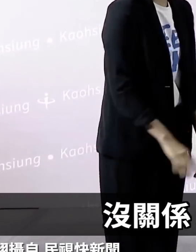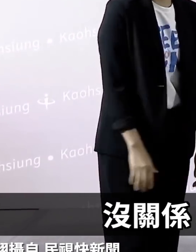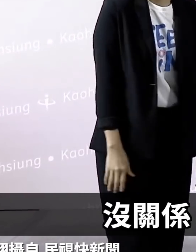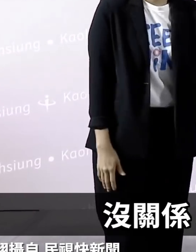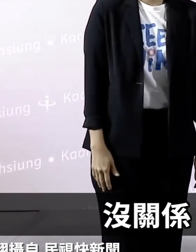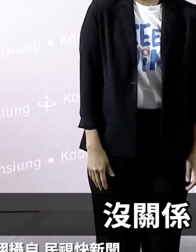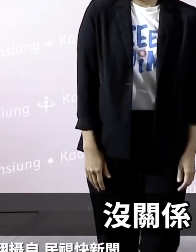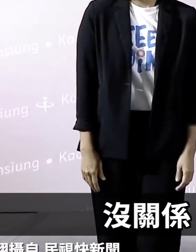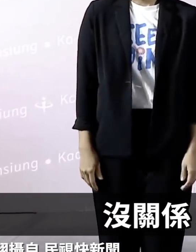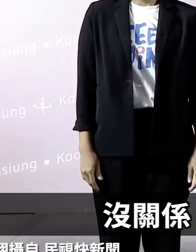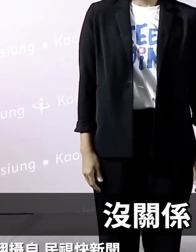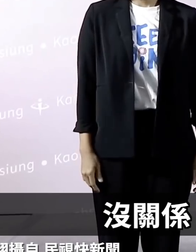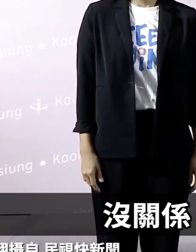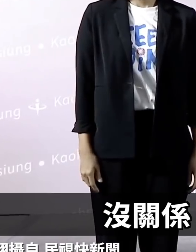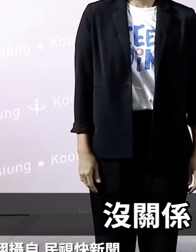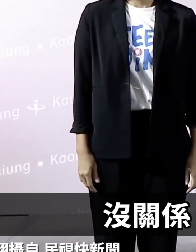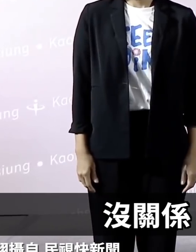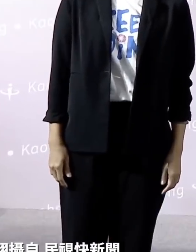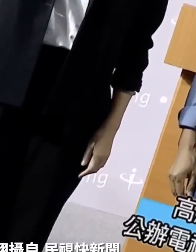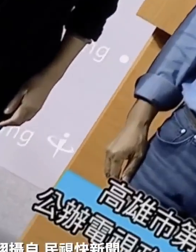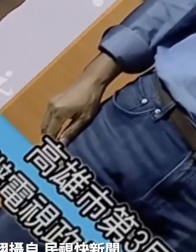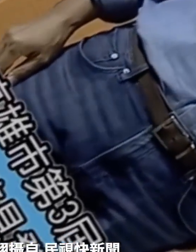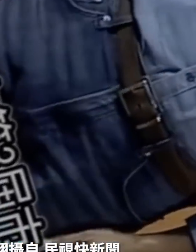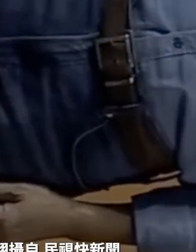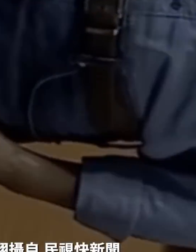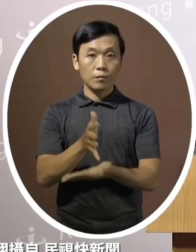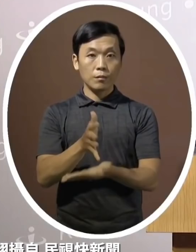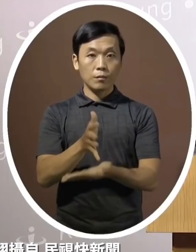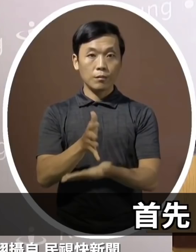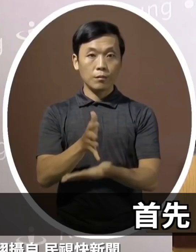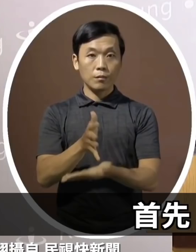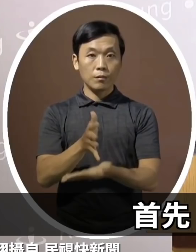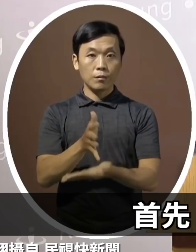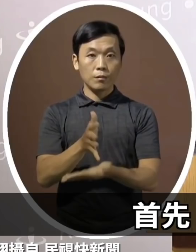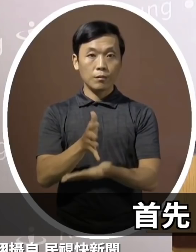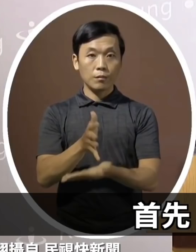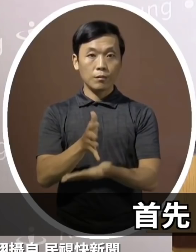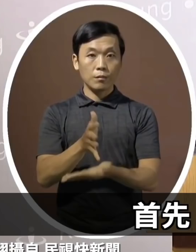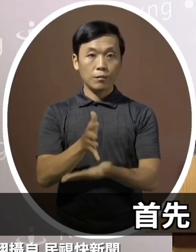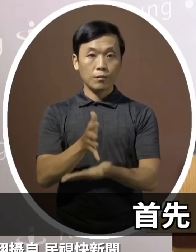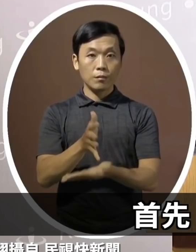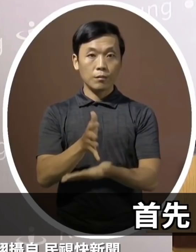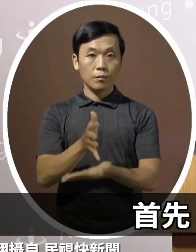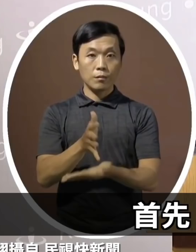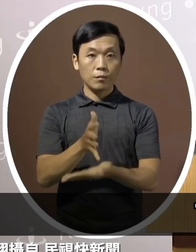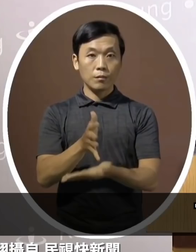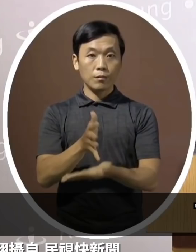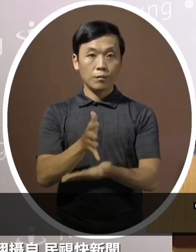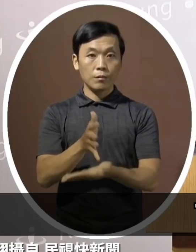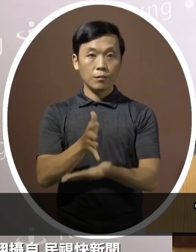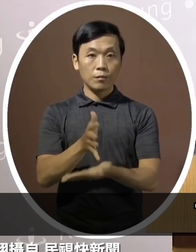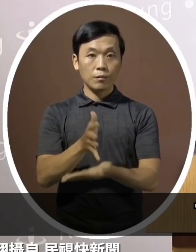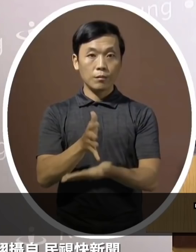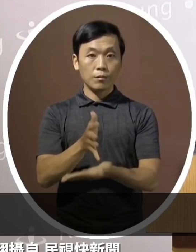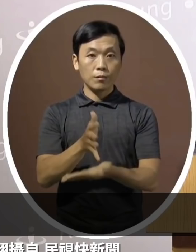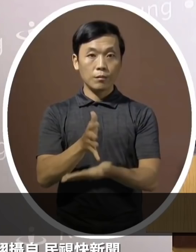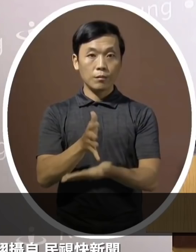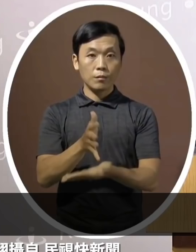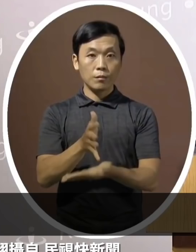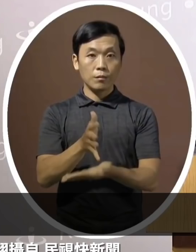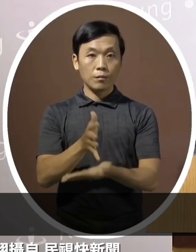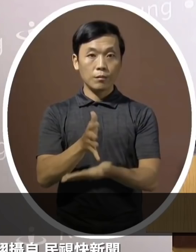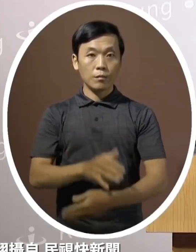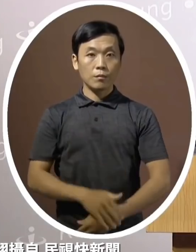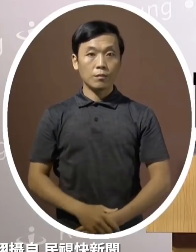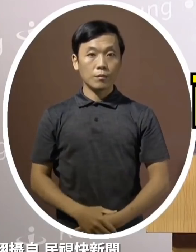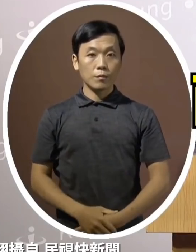吧？没关系，就跟着我来快速回顾一下吧。首先，我们可爱的李梅珍珍珍姐可能是因为有点紧张，一开场